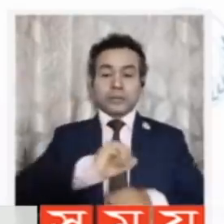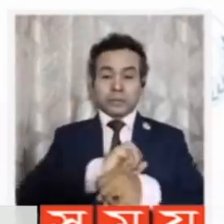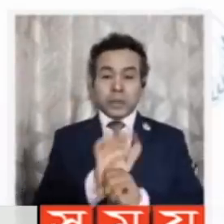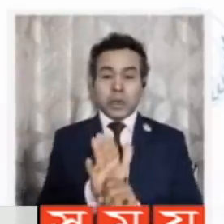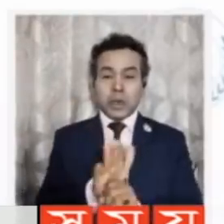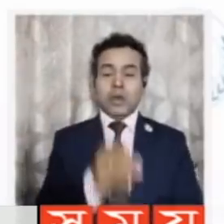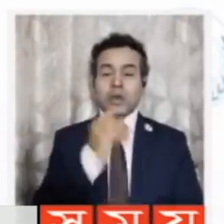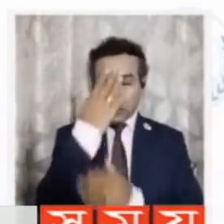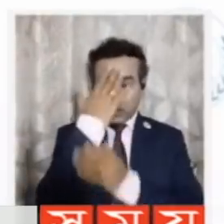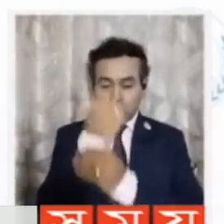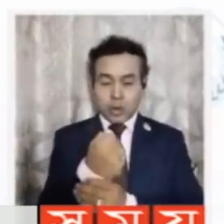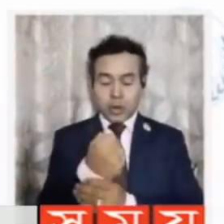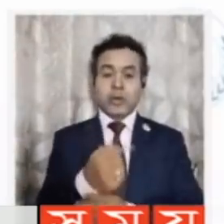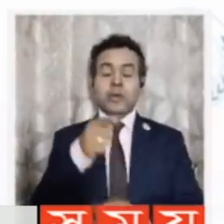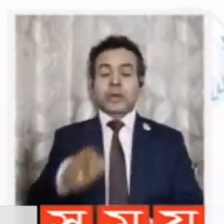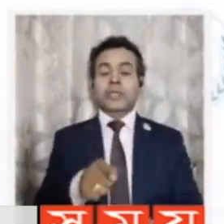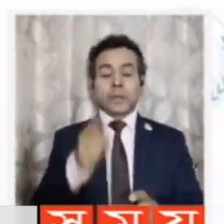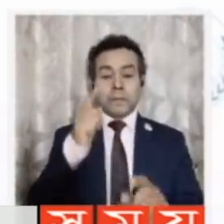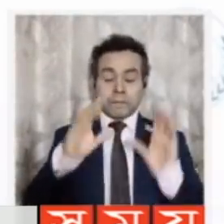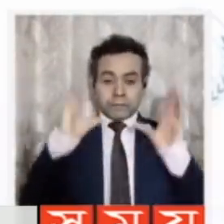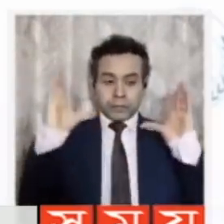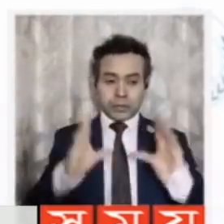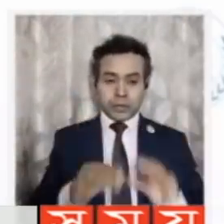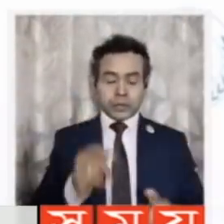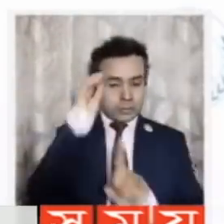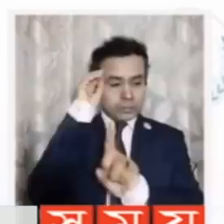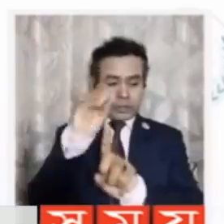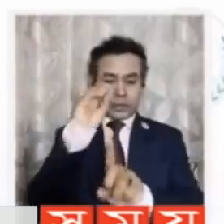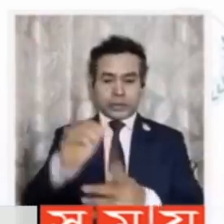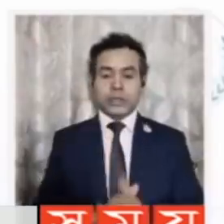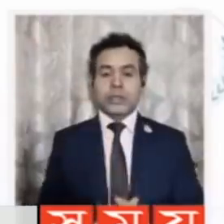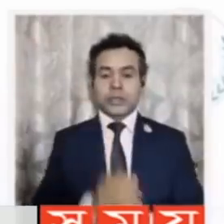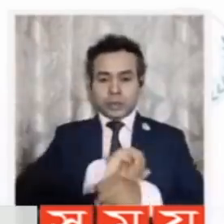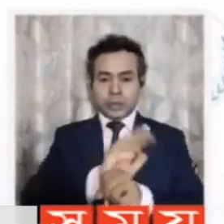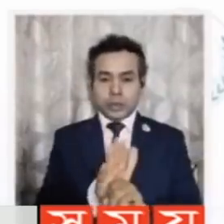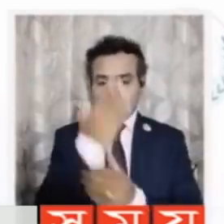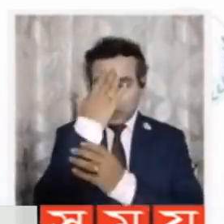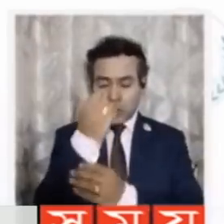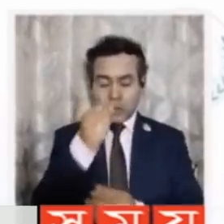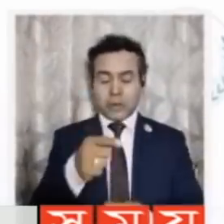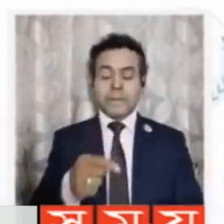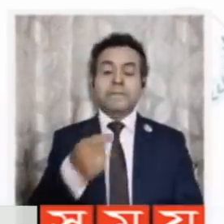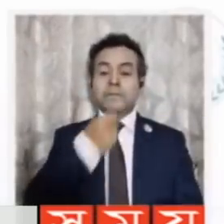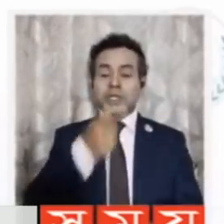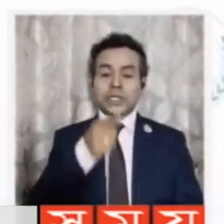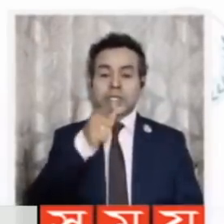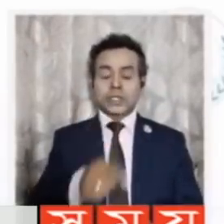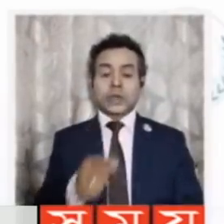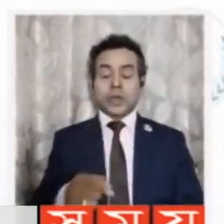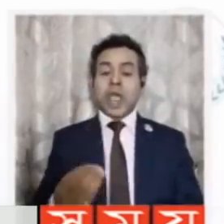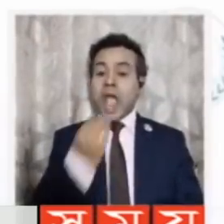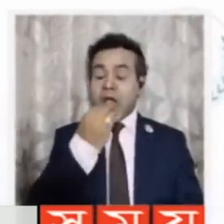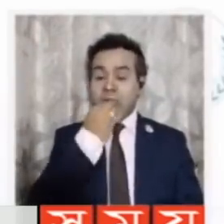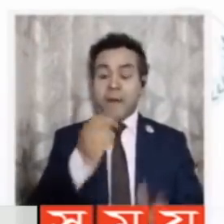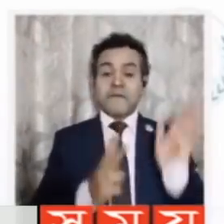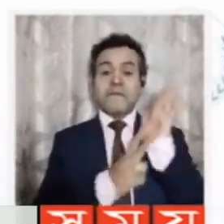যা করণীয় সেই বিষয়ে একটু বলবো। কোভিড-19 রোগ প্রতিরোধের জন্য অবশ্যই সুষম পুষ্টি সমৃদ্ধ খাবার